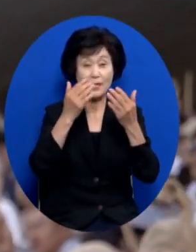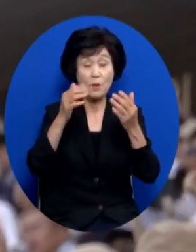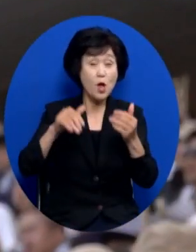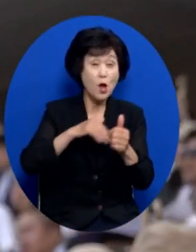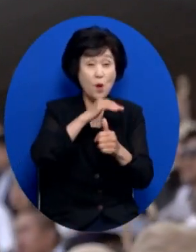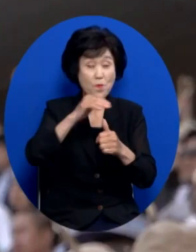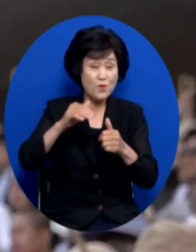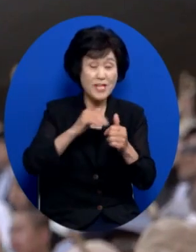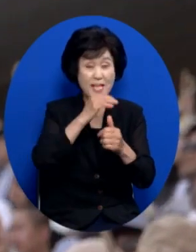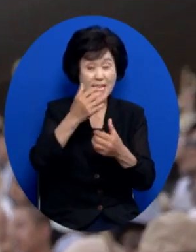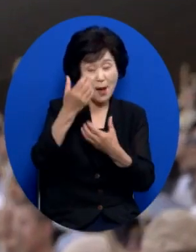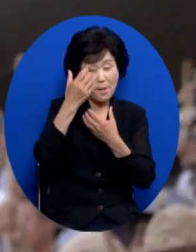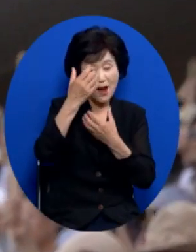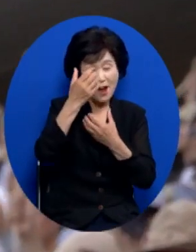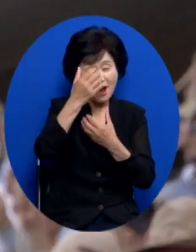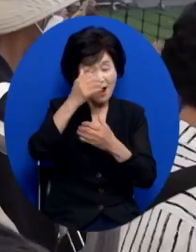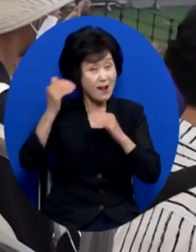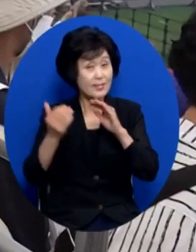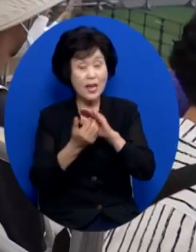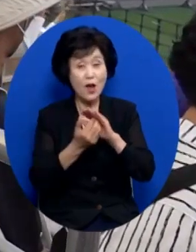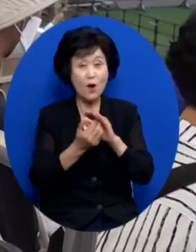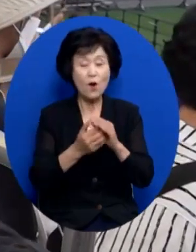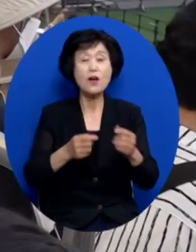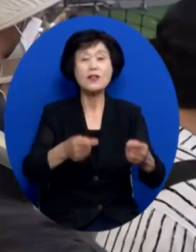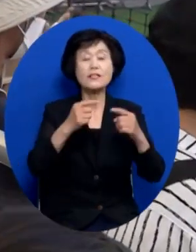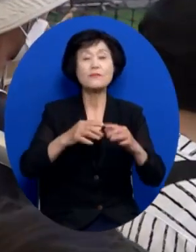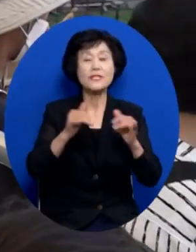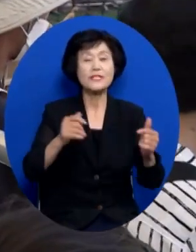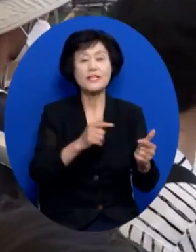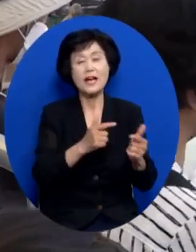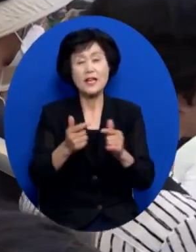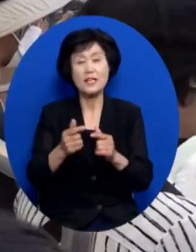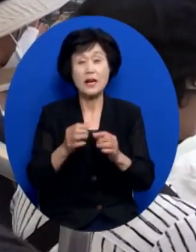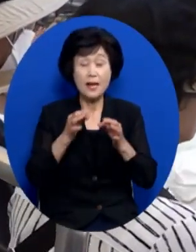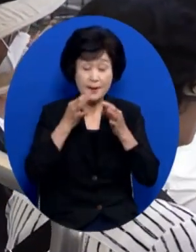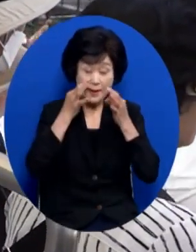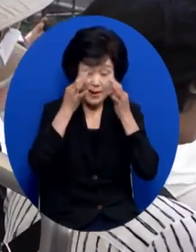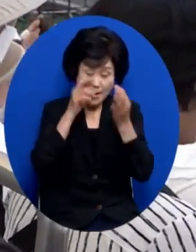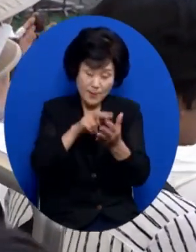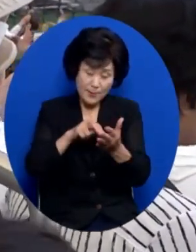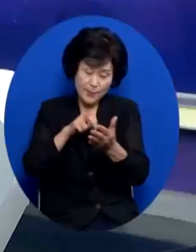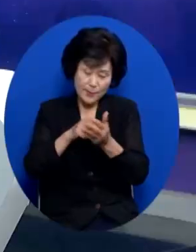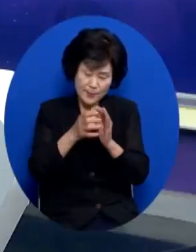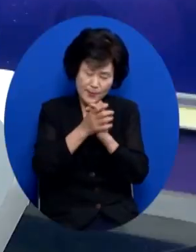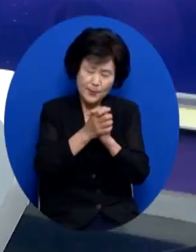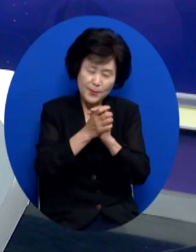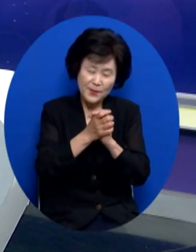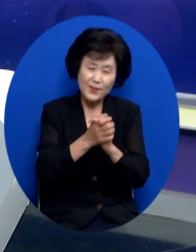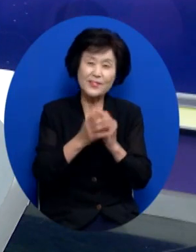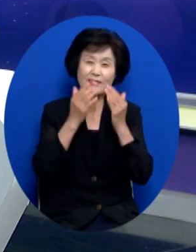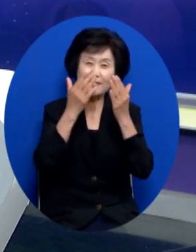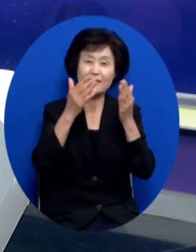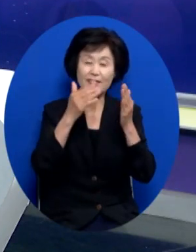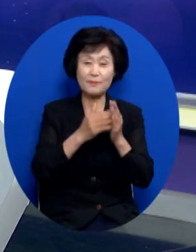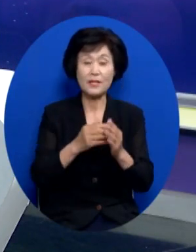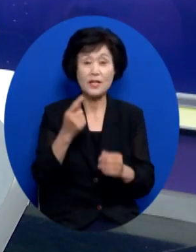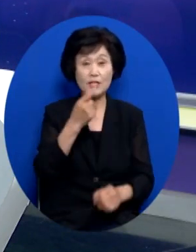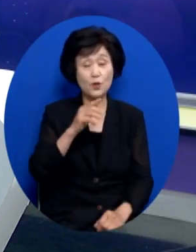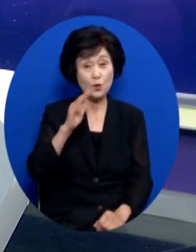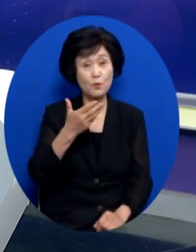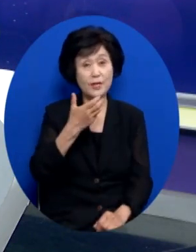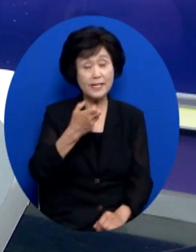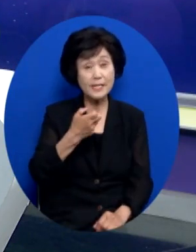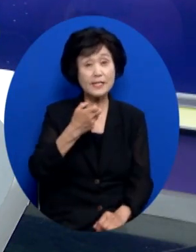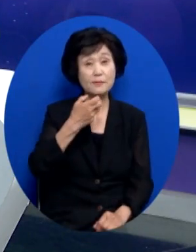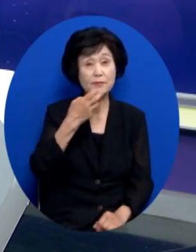달했는데요. 참석자들은 자리에서 무릎을 꿇고 전심으로 기도하며 부흥을 외쳤습니다. 네, 1973년 빌리